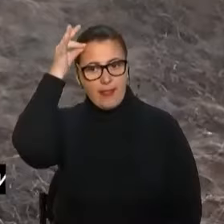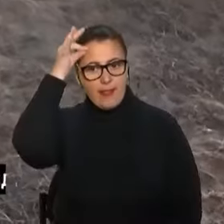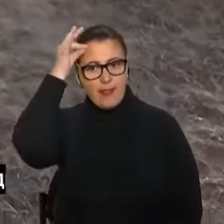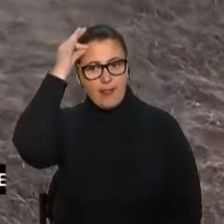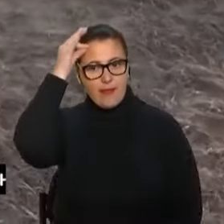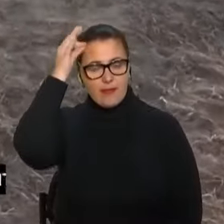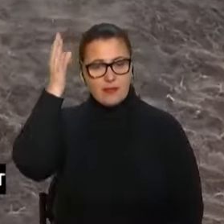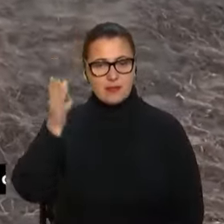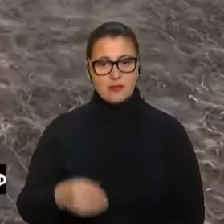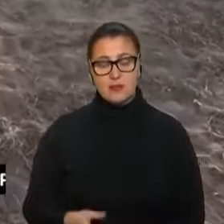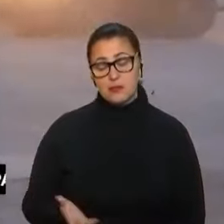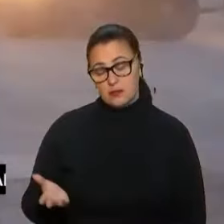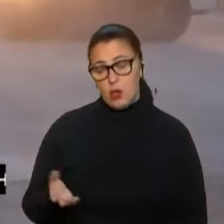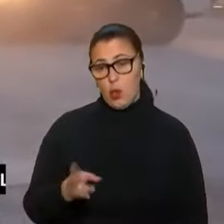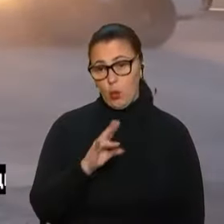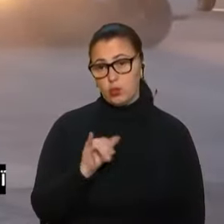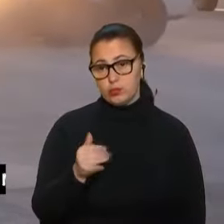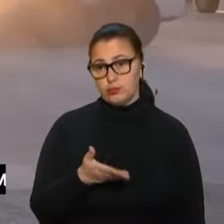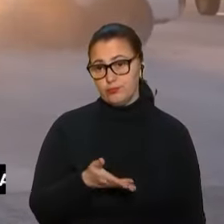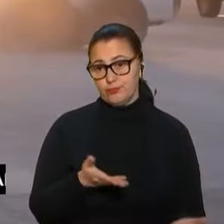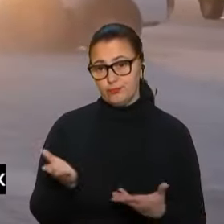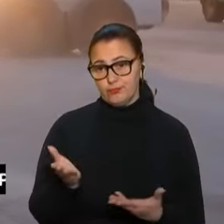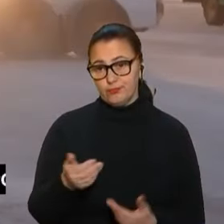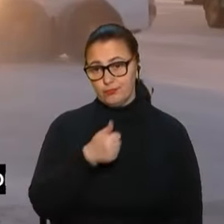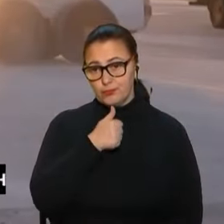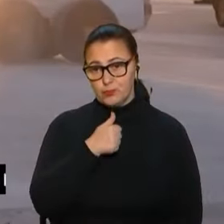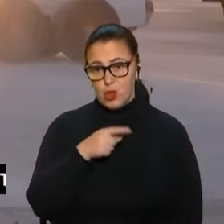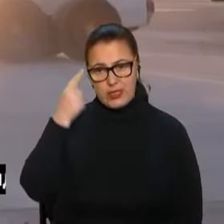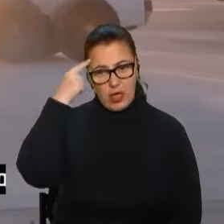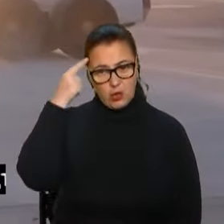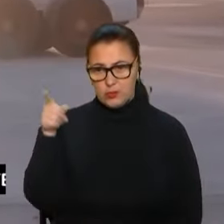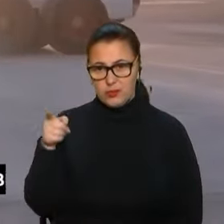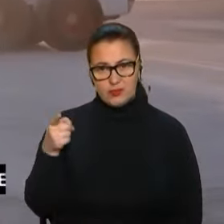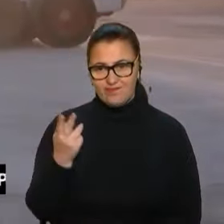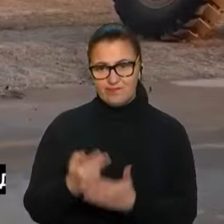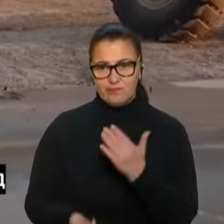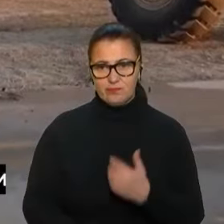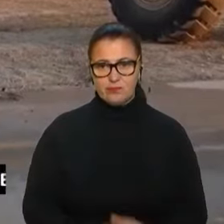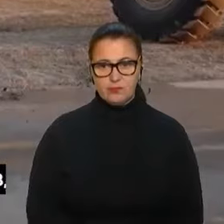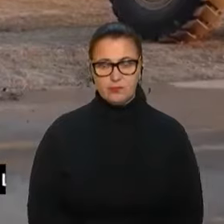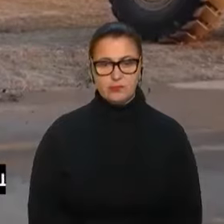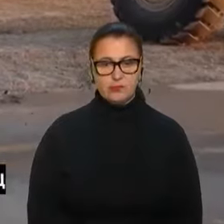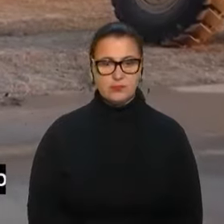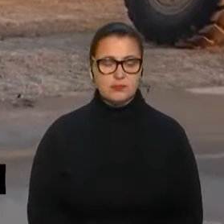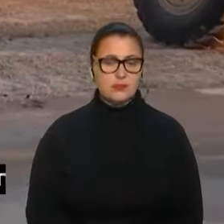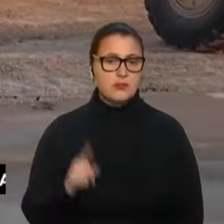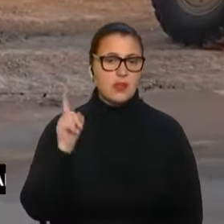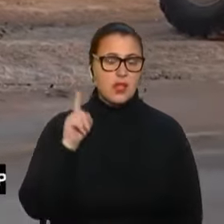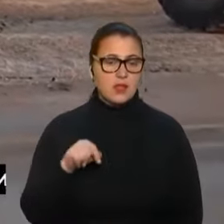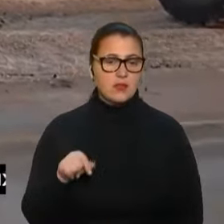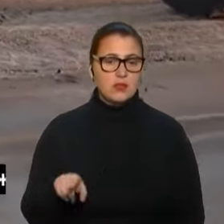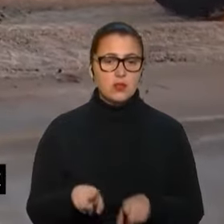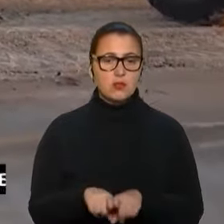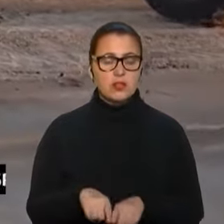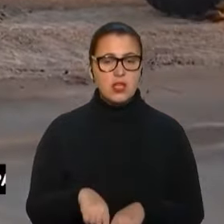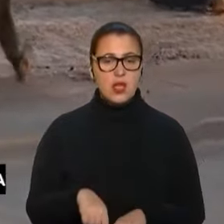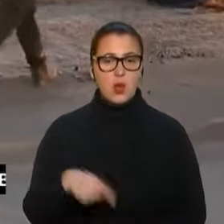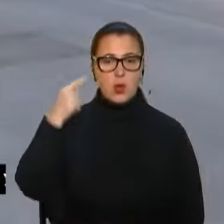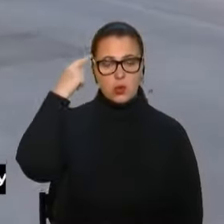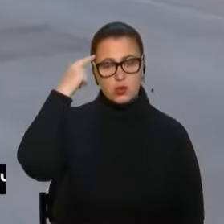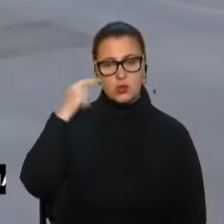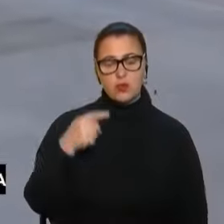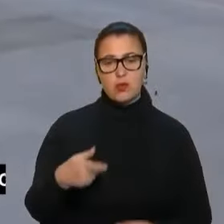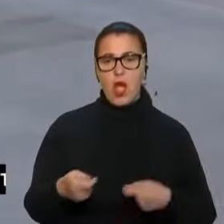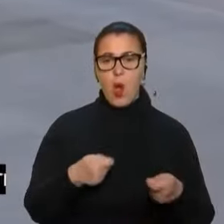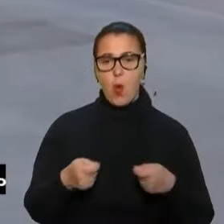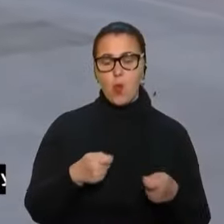пусть попробуют. Я думаю, что у них ничего не получится. Чи відома також і позиція уряду